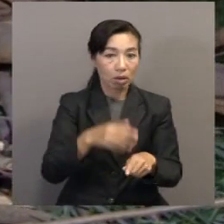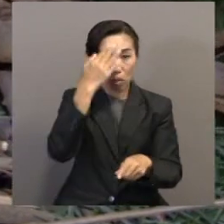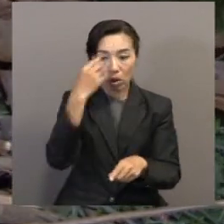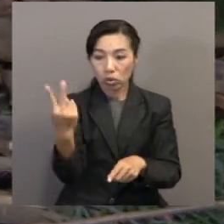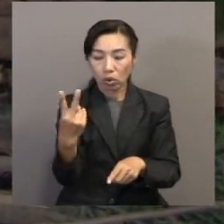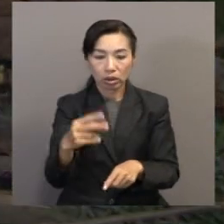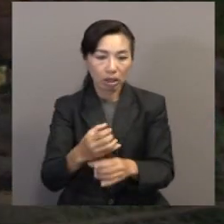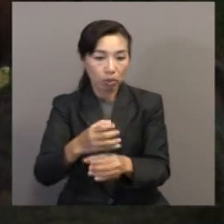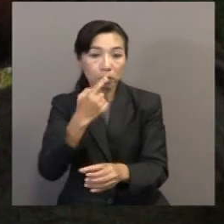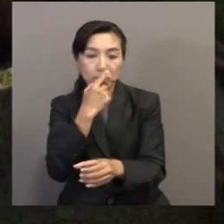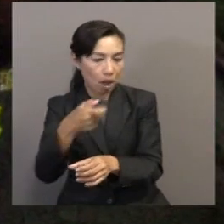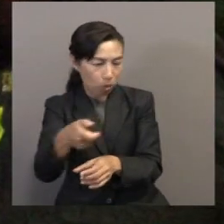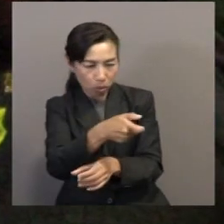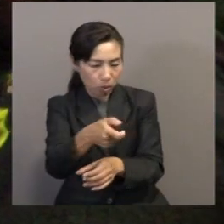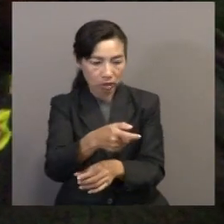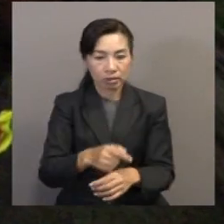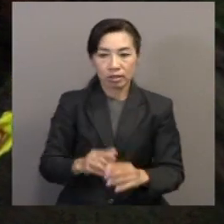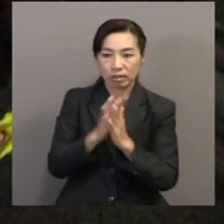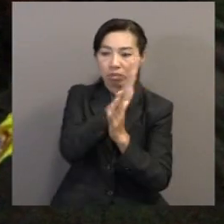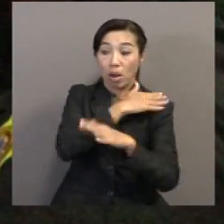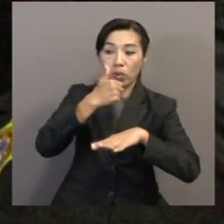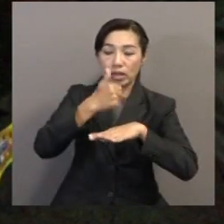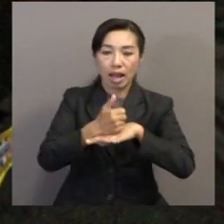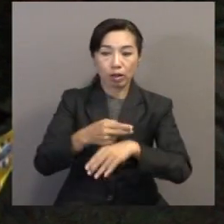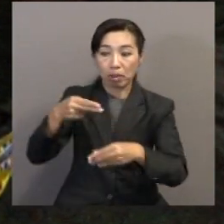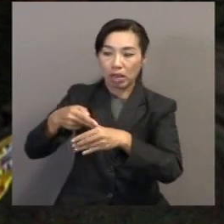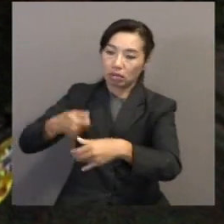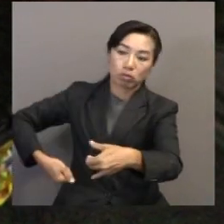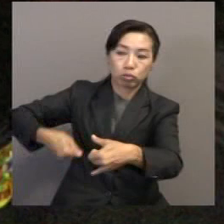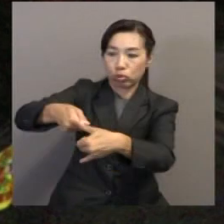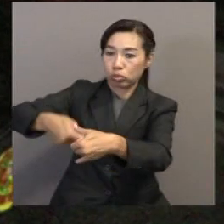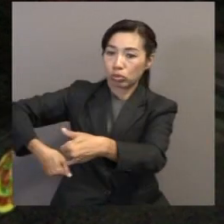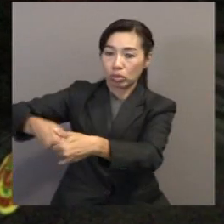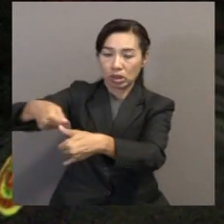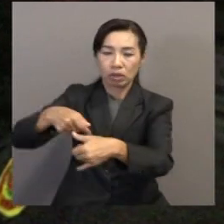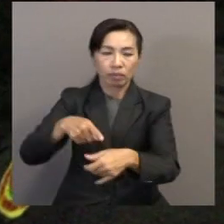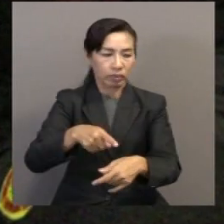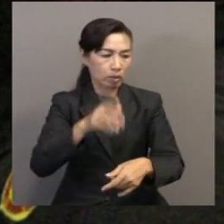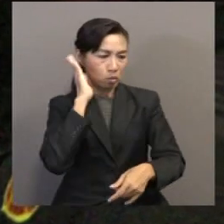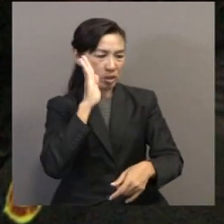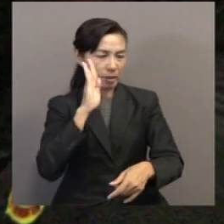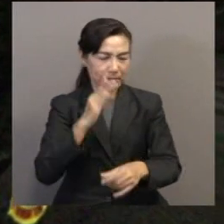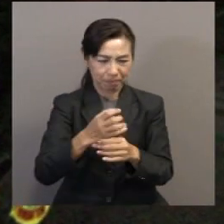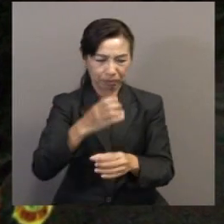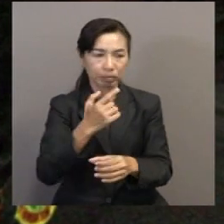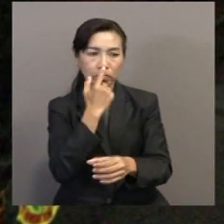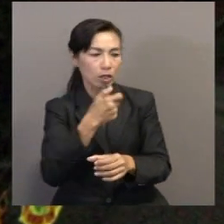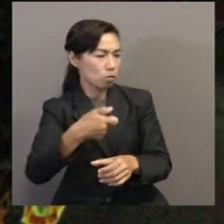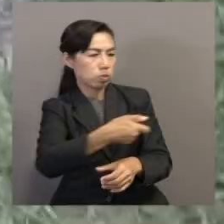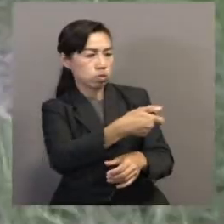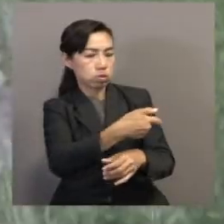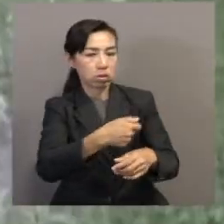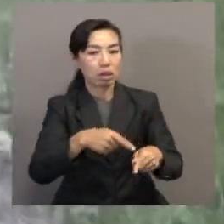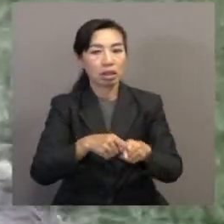วยกันดับเพลิงจนน้ำมันนี่เปียกไปทั้งตัวนะคะขณะที่นายสุชินเองใช้ถังดับเพลิงฉีดน้ำยาใส่เจ้าอาวาสจ